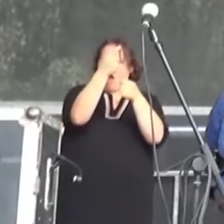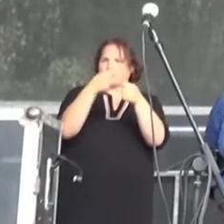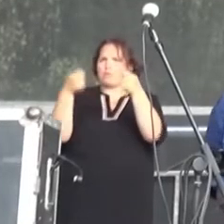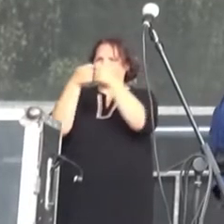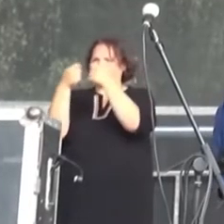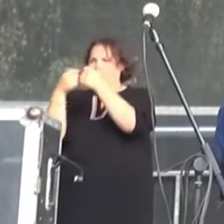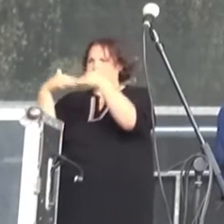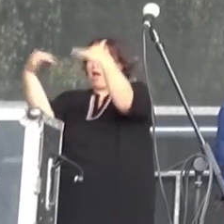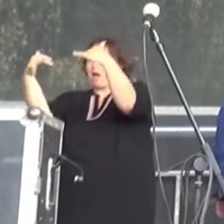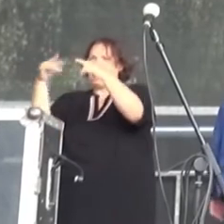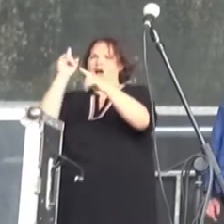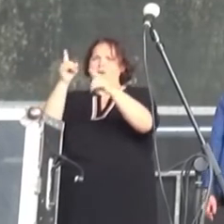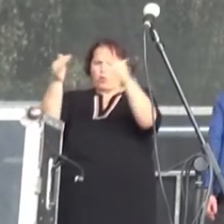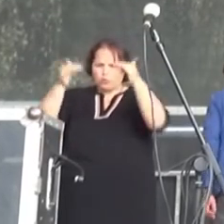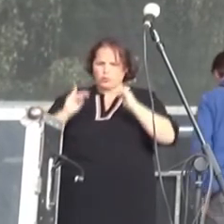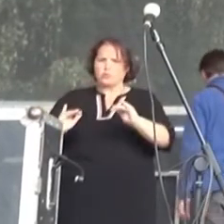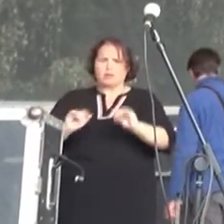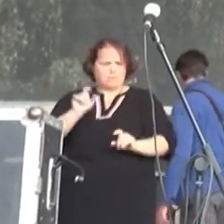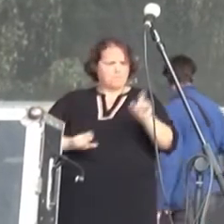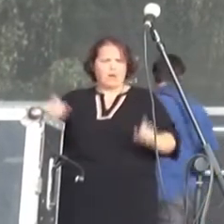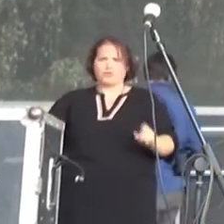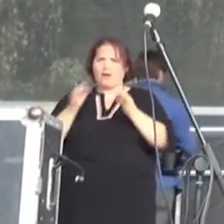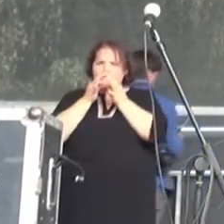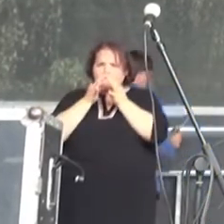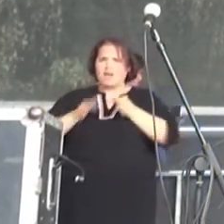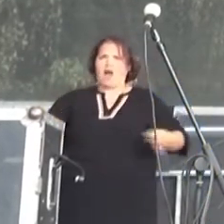Bevölkerung wird nicht gefragt.